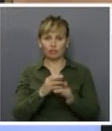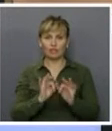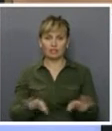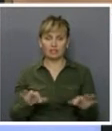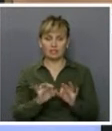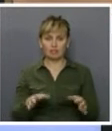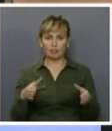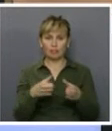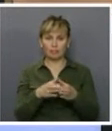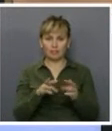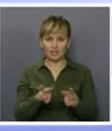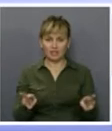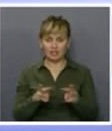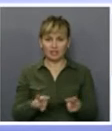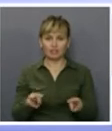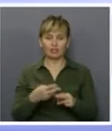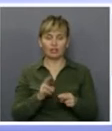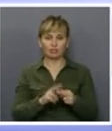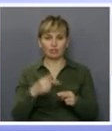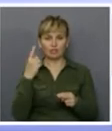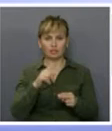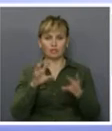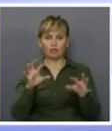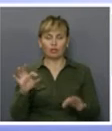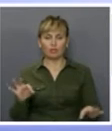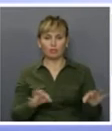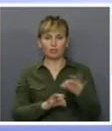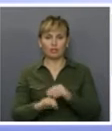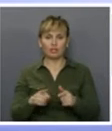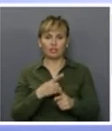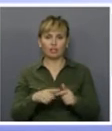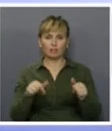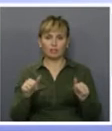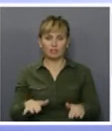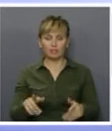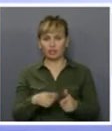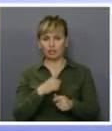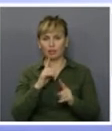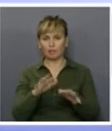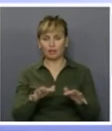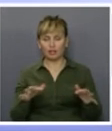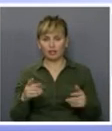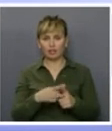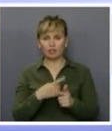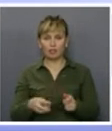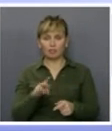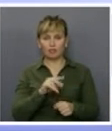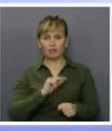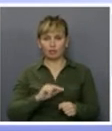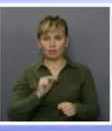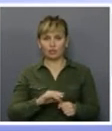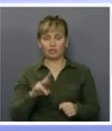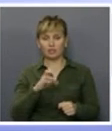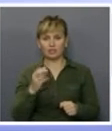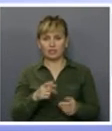в профильные министерства, те, которые инициируют этот законопроект или постановление, или же в парламент, или же мы работаем непосредственно с Национальной